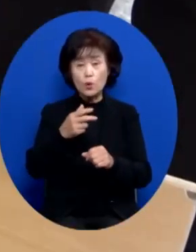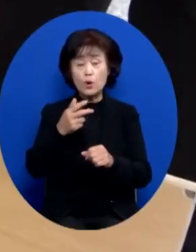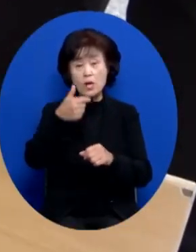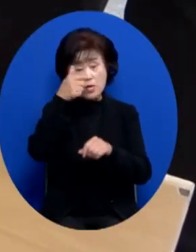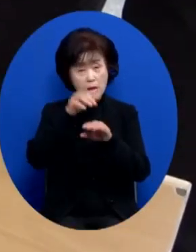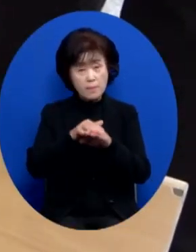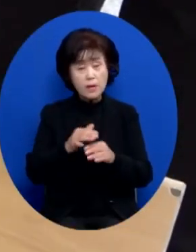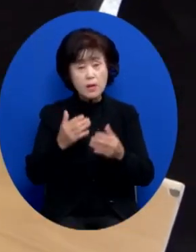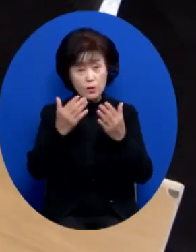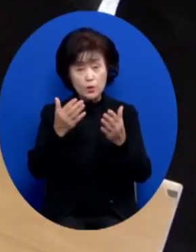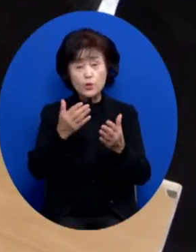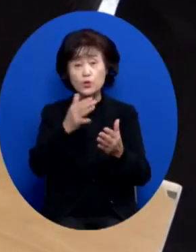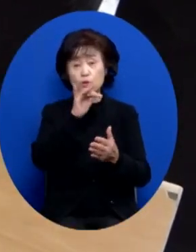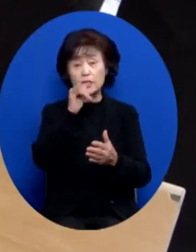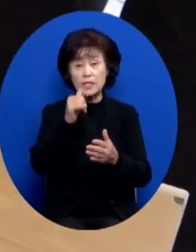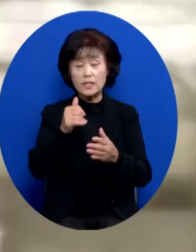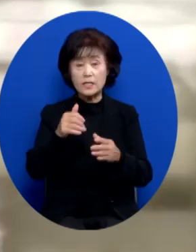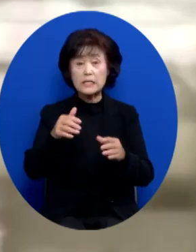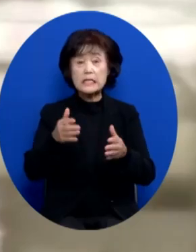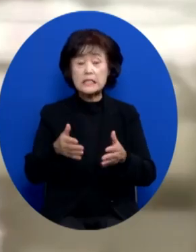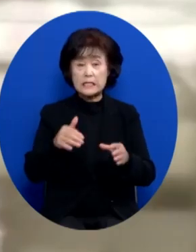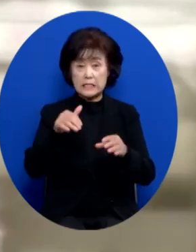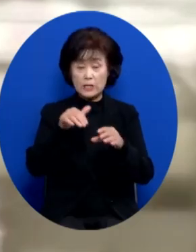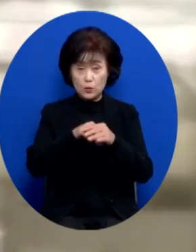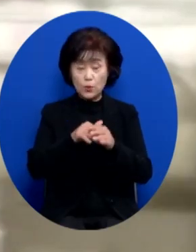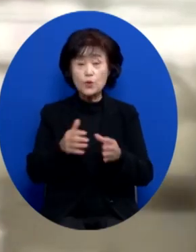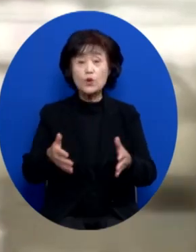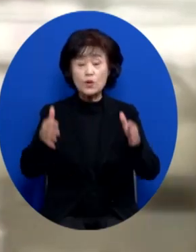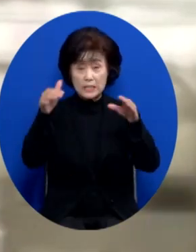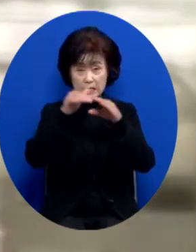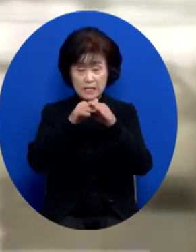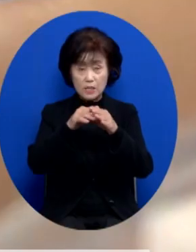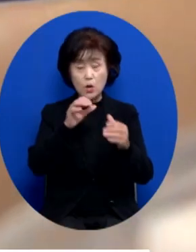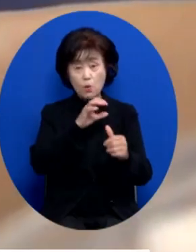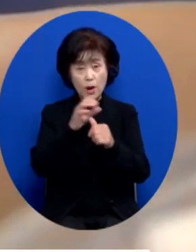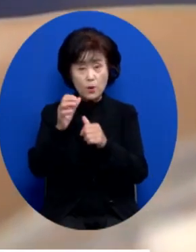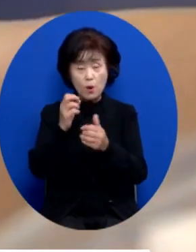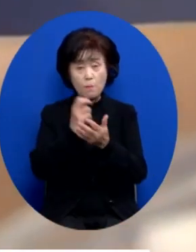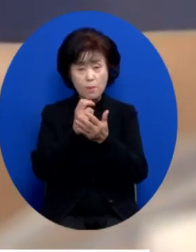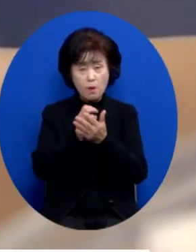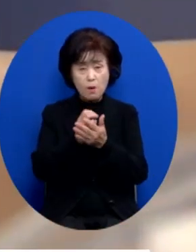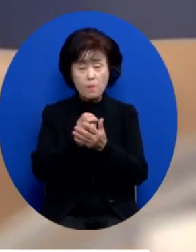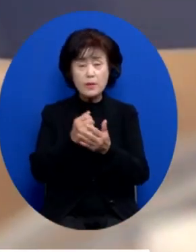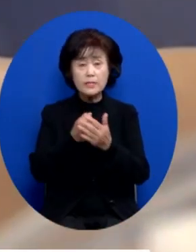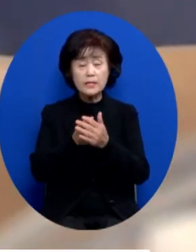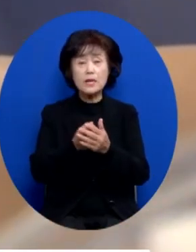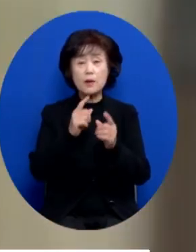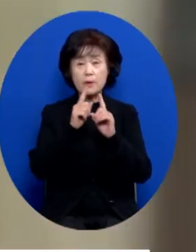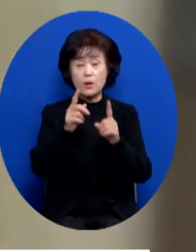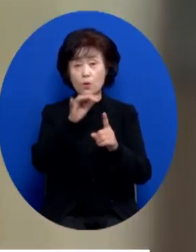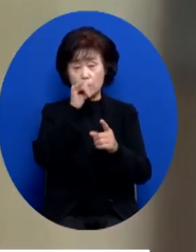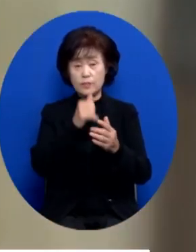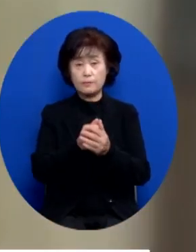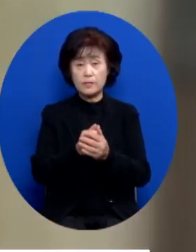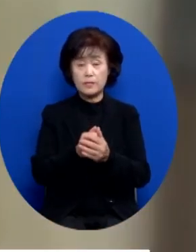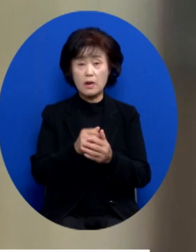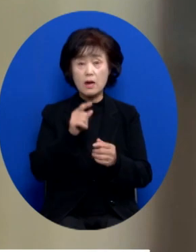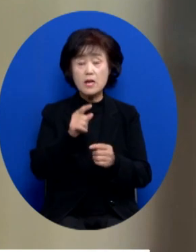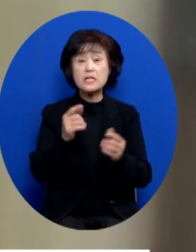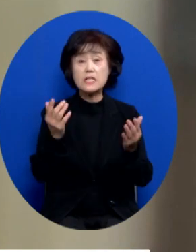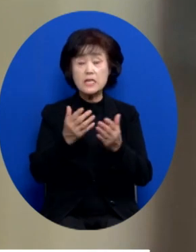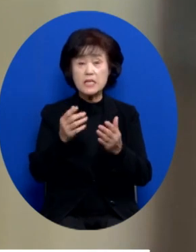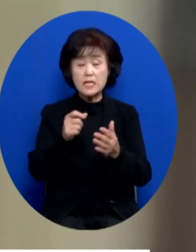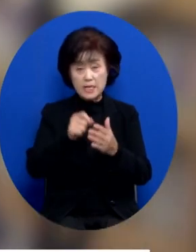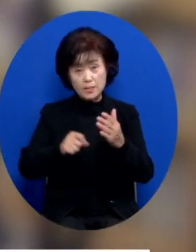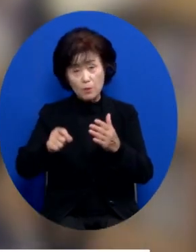근거를 마련해달라는 겁니다. 현재 저출생으로 인한 돌봄 네트워크 공백은 빠른 속도로